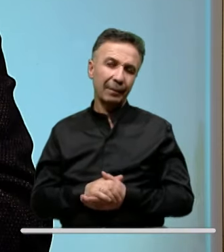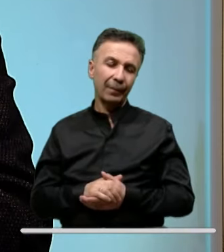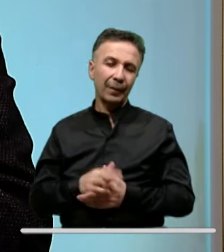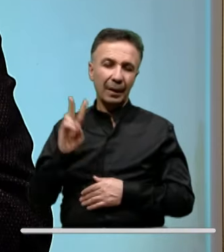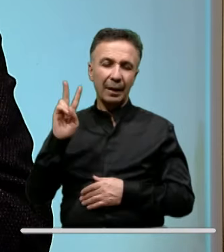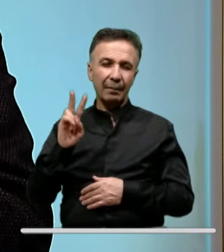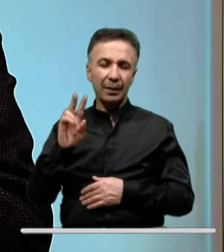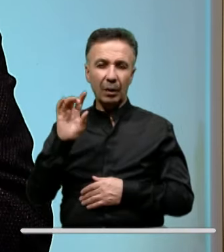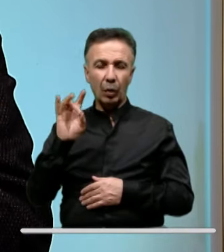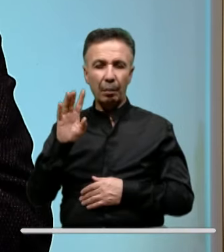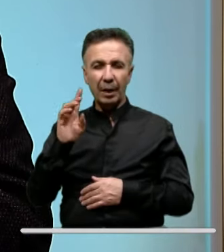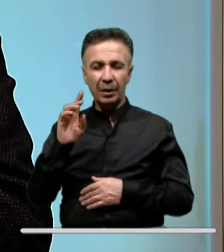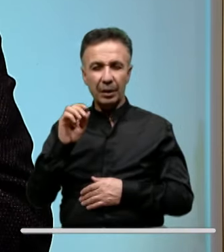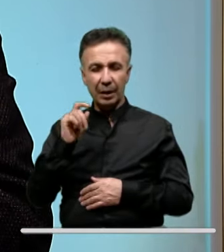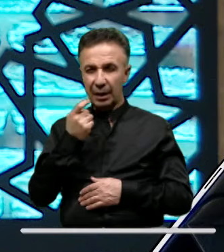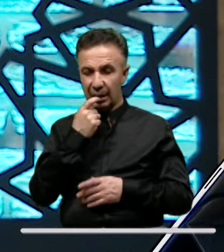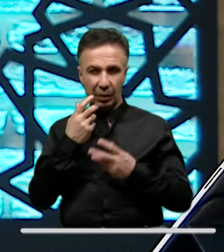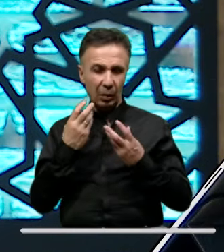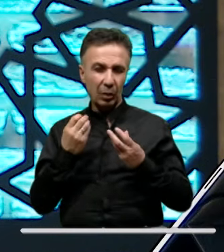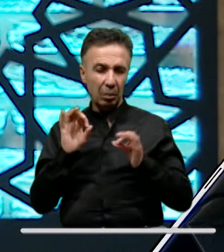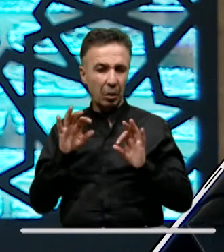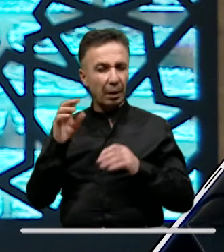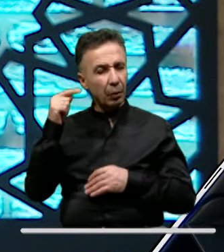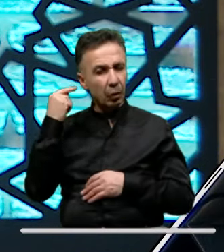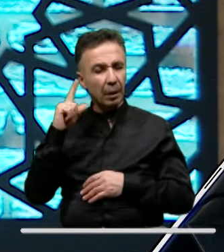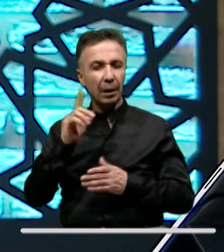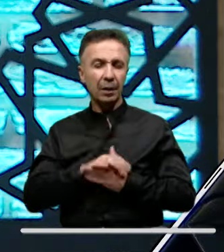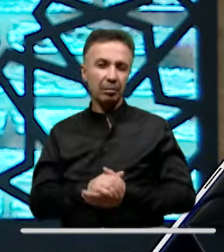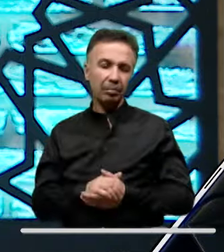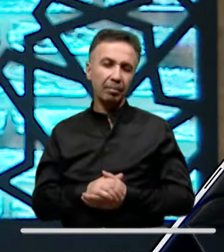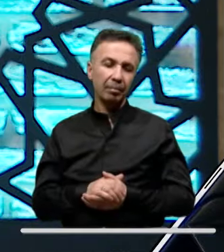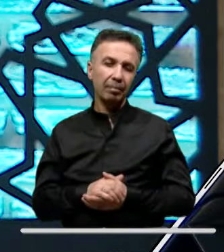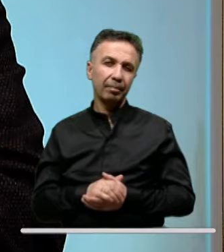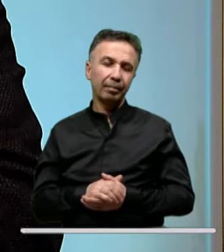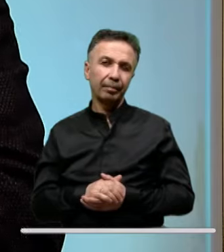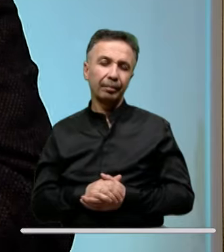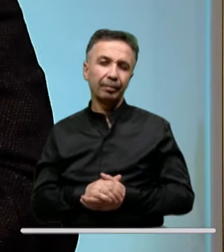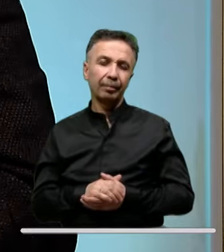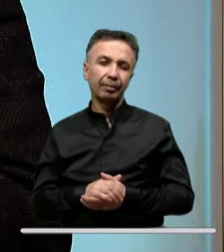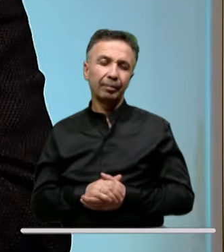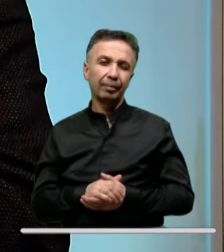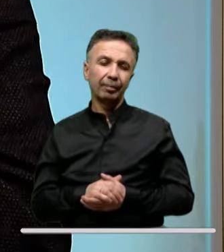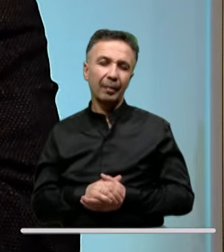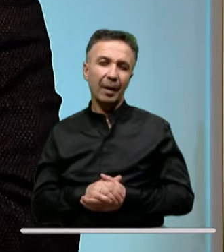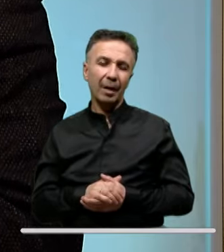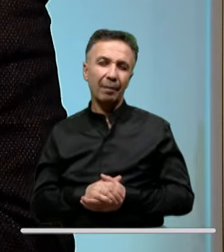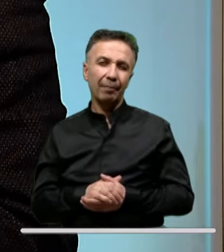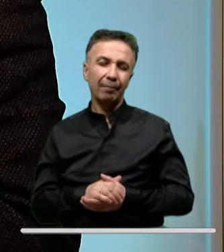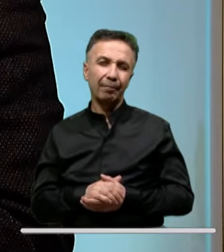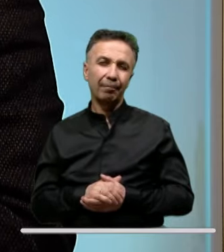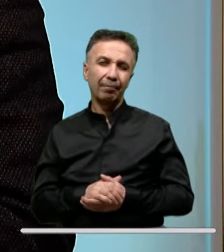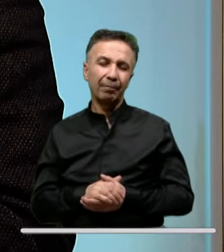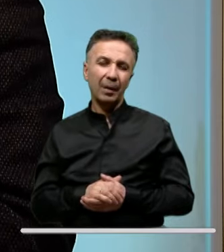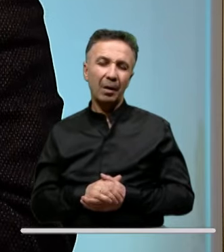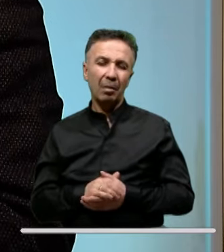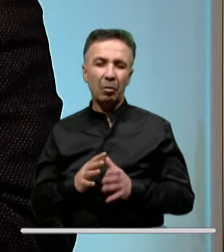yapsa 15 yıla düşer belki. Bu şekilde mi düşünmek lazım? Öncelikle tabii bu büyük bir ihmalkarlık